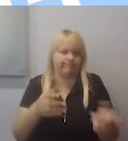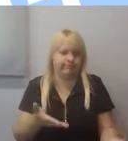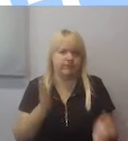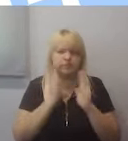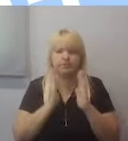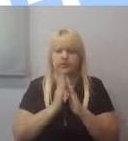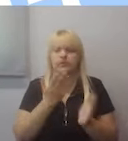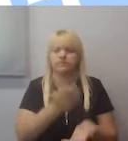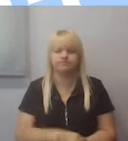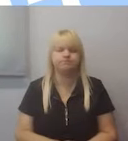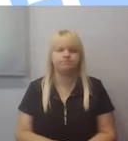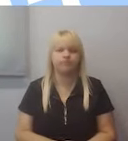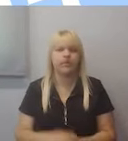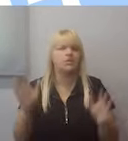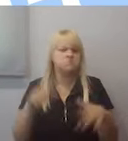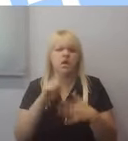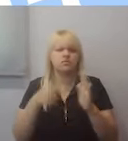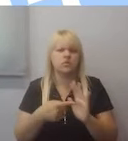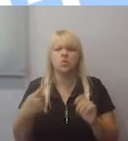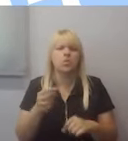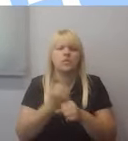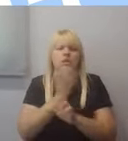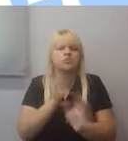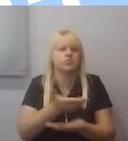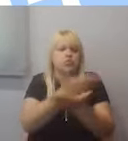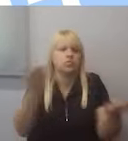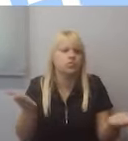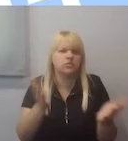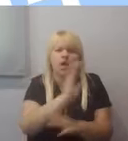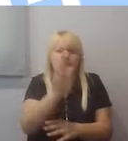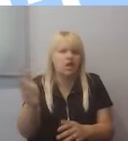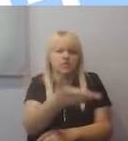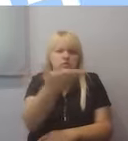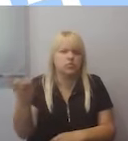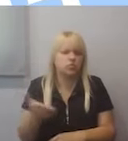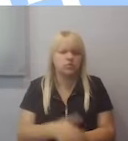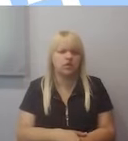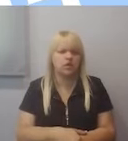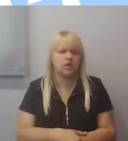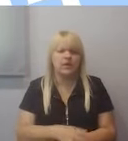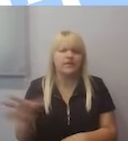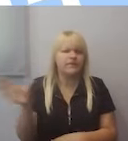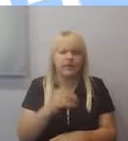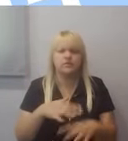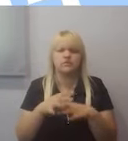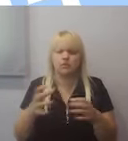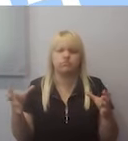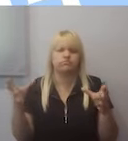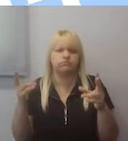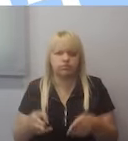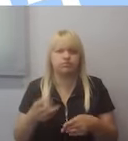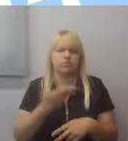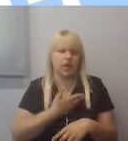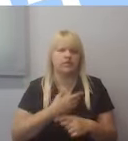jautājums ko darīsiet jūs katrs ja mēs visi kopā piedzīvotu šādu x